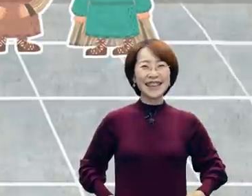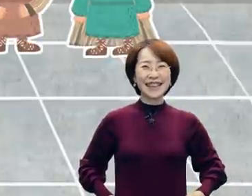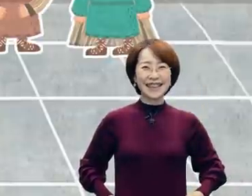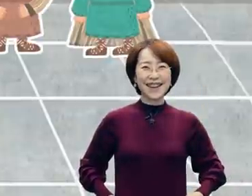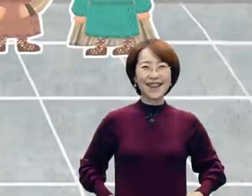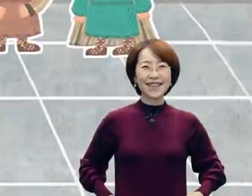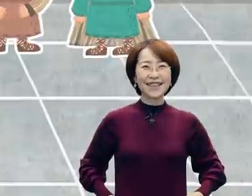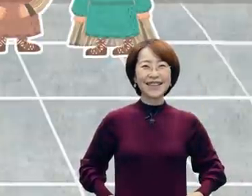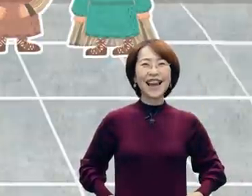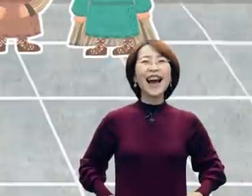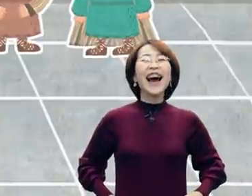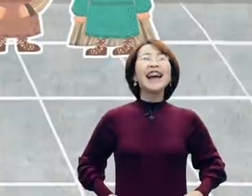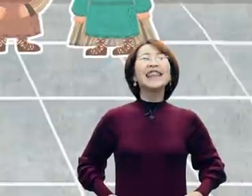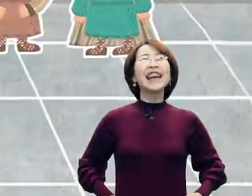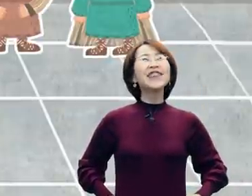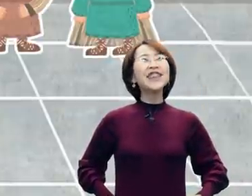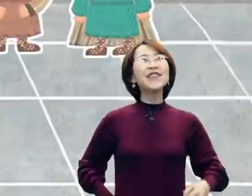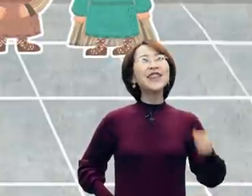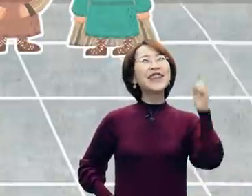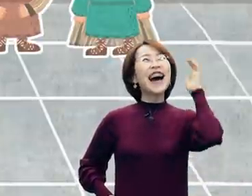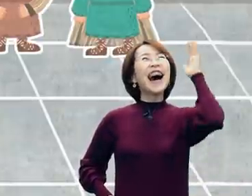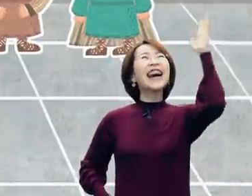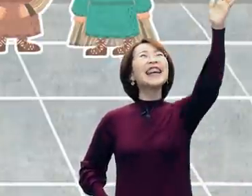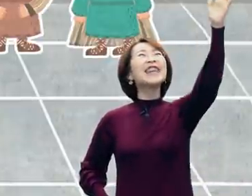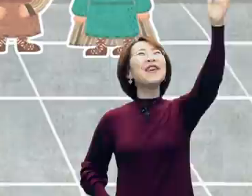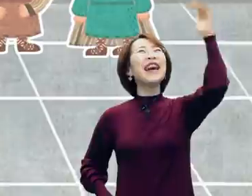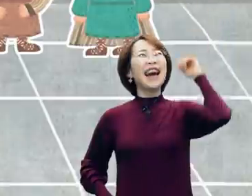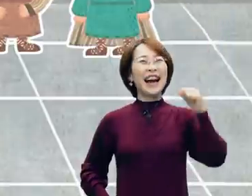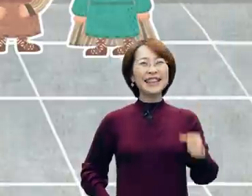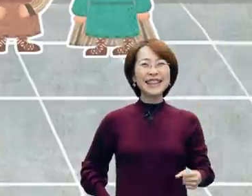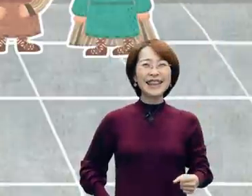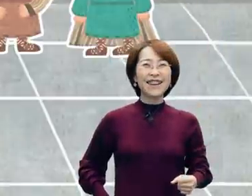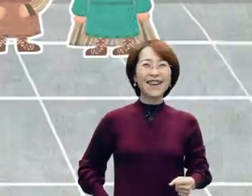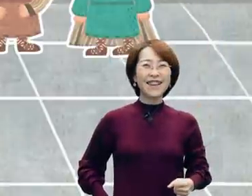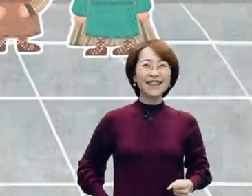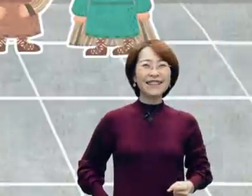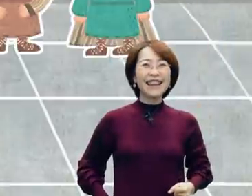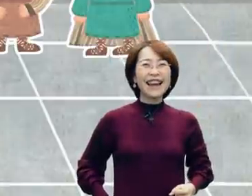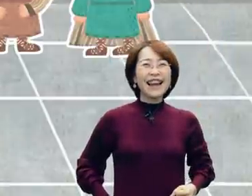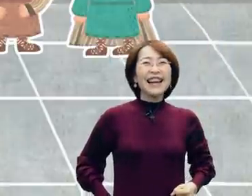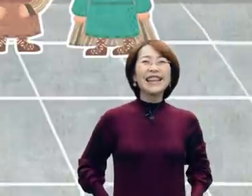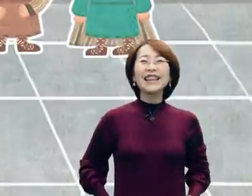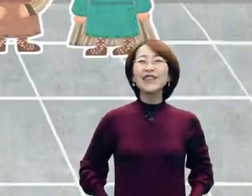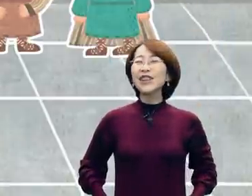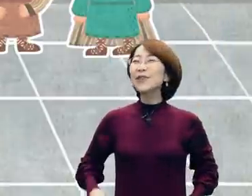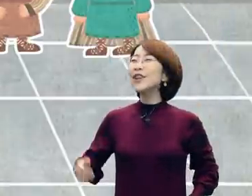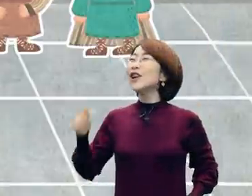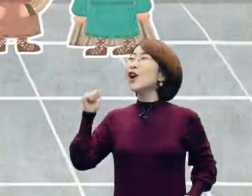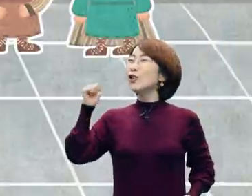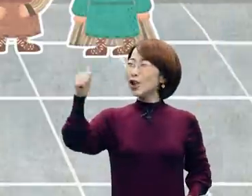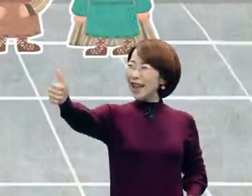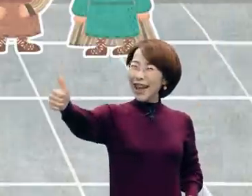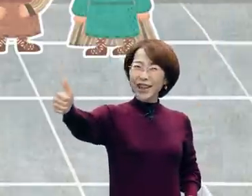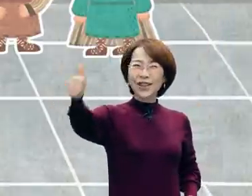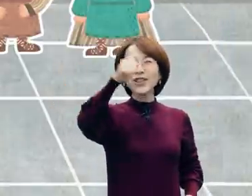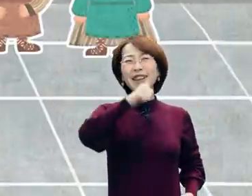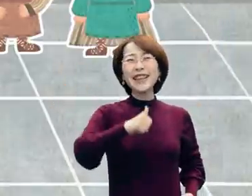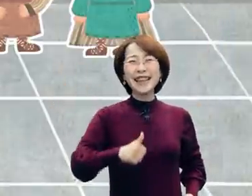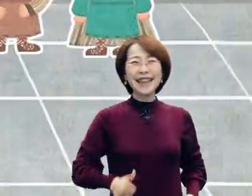외치기 시작했어요. 예수님은 하나님의 아들이세요. 예수님은